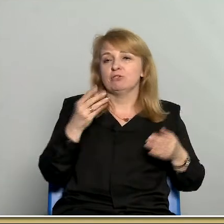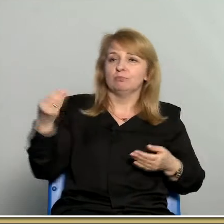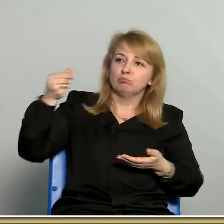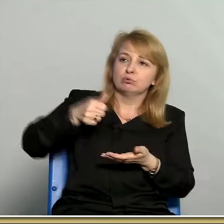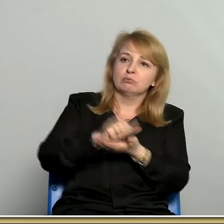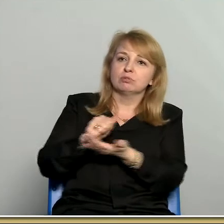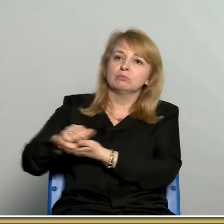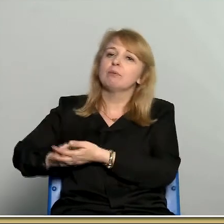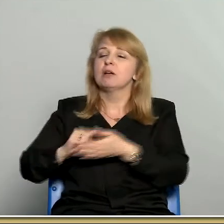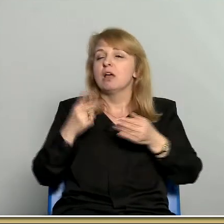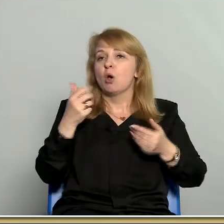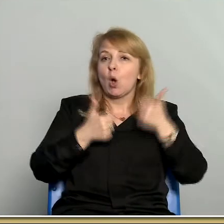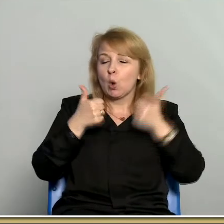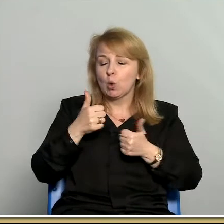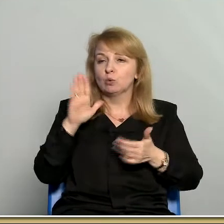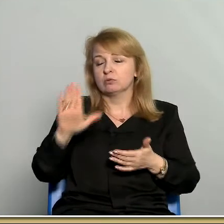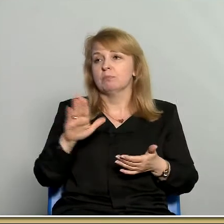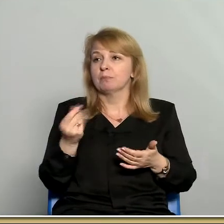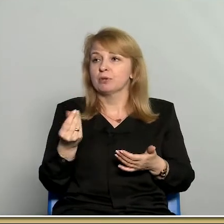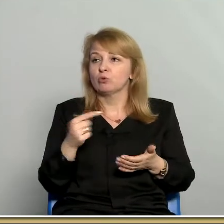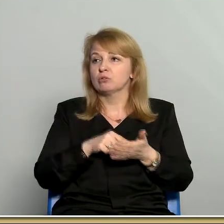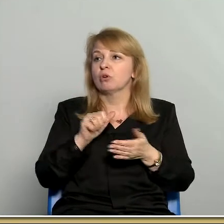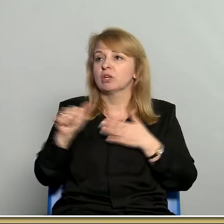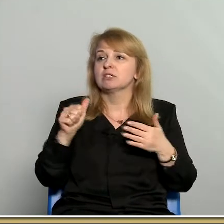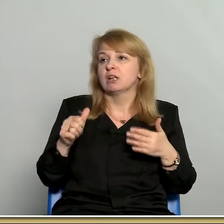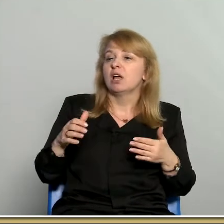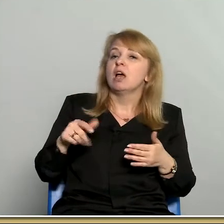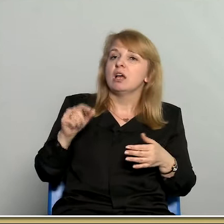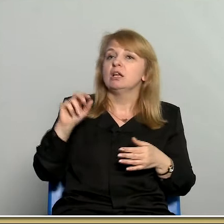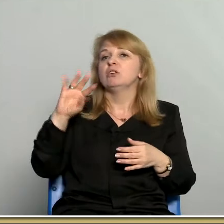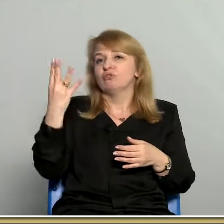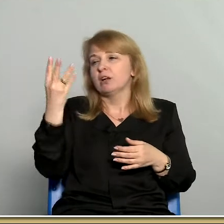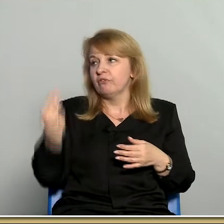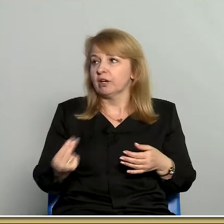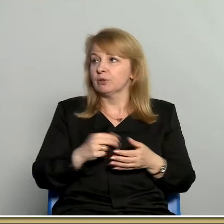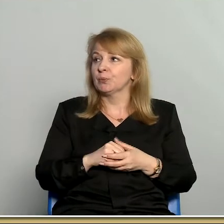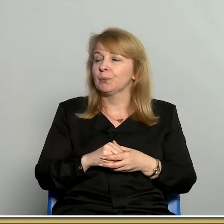na te konkursy, które zamierzamy ogłosić w czwartym kwartale.